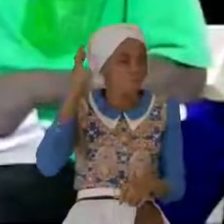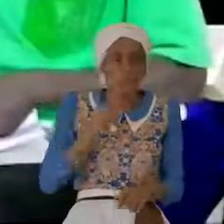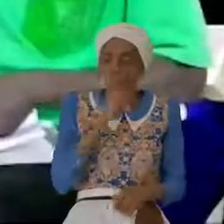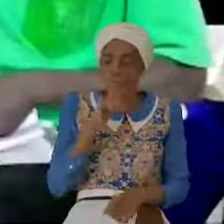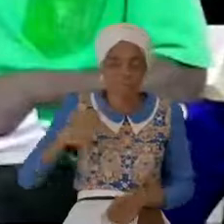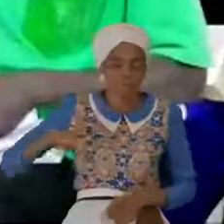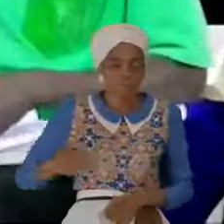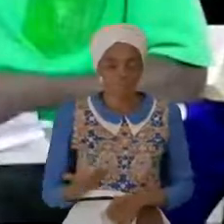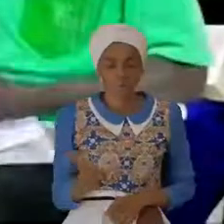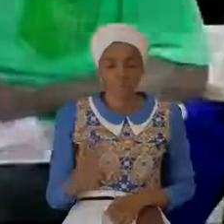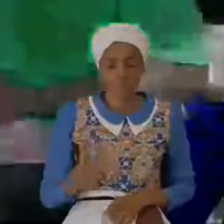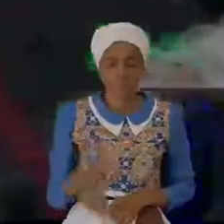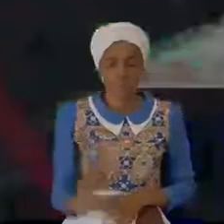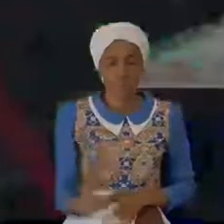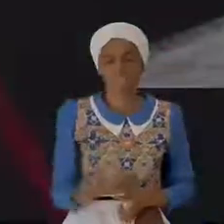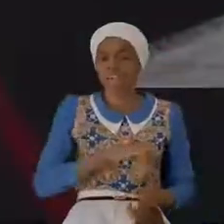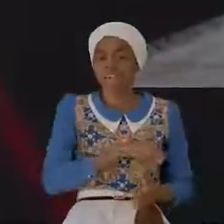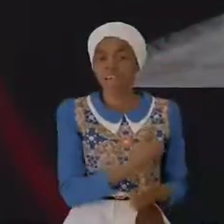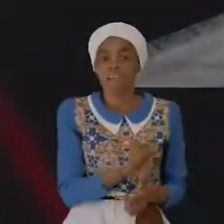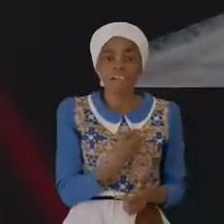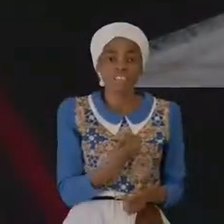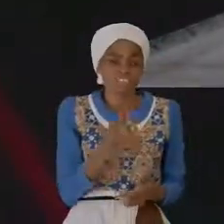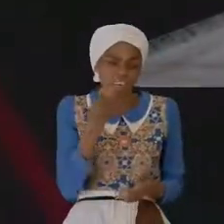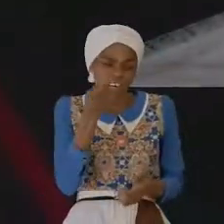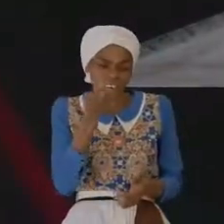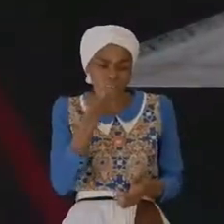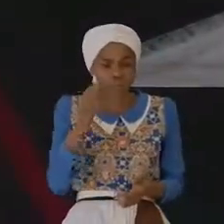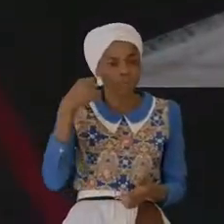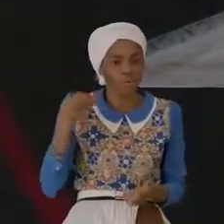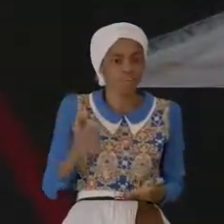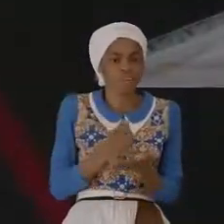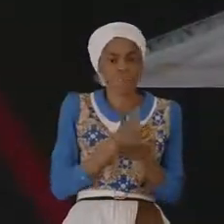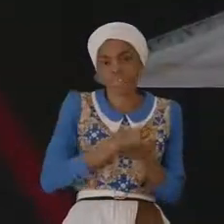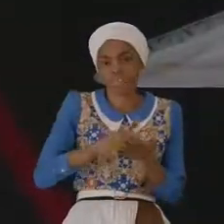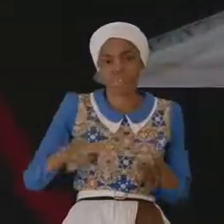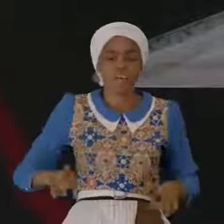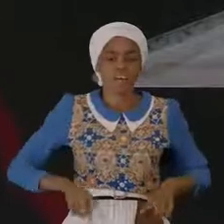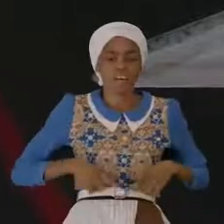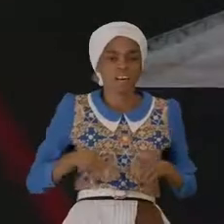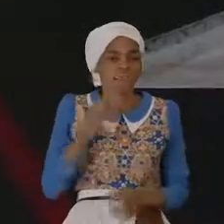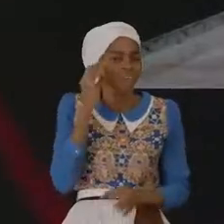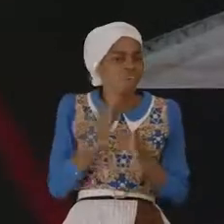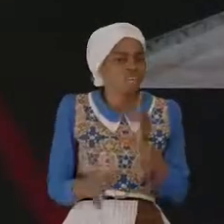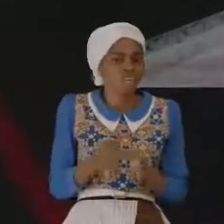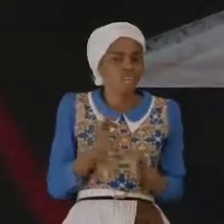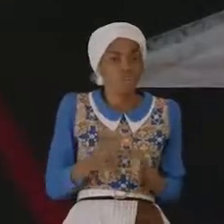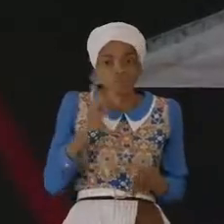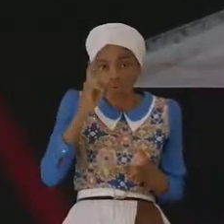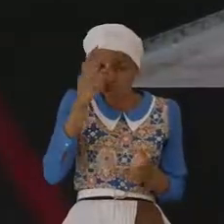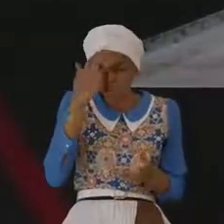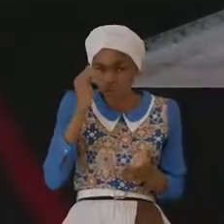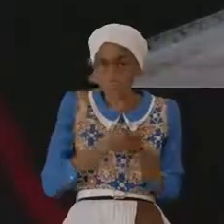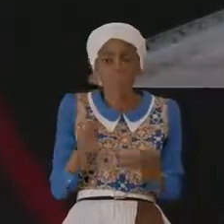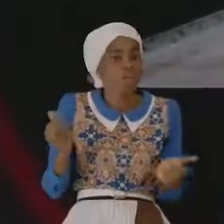pas compromettre aucun aspect de la vie sainte. Si vous savez cela sans